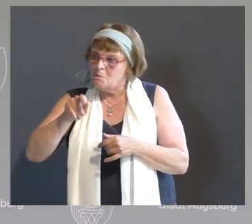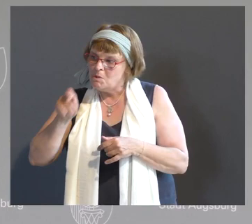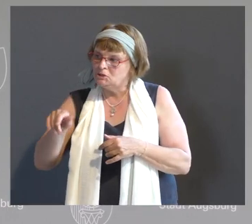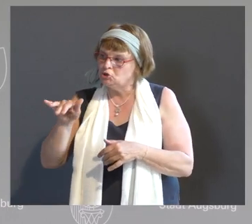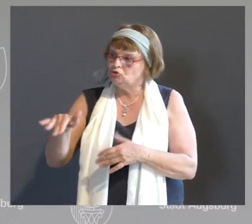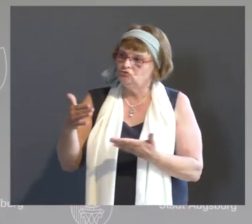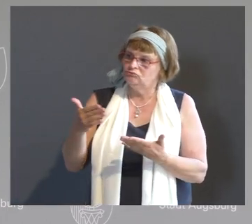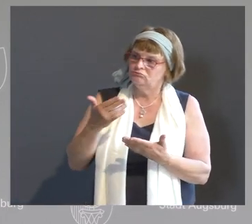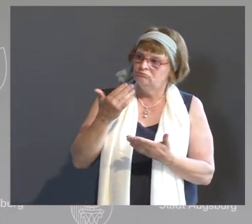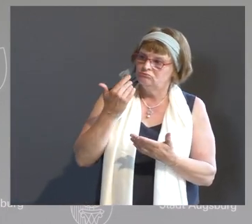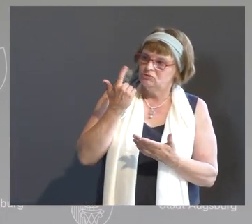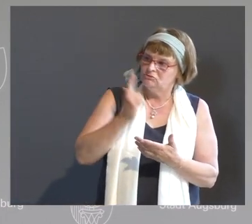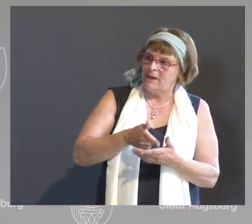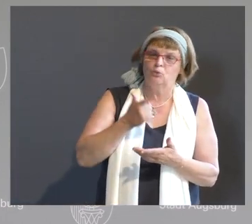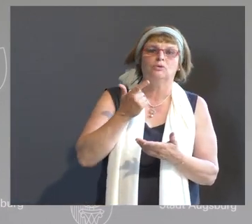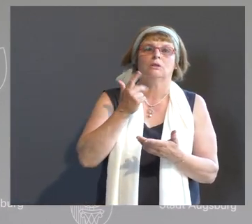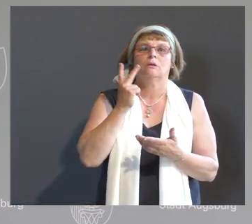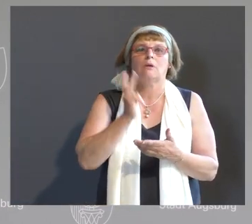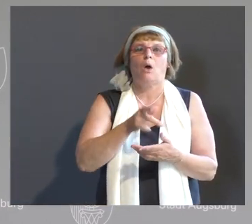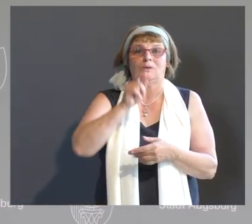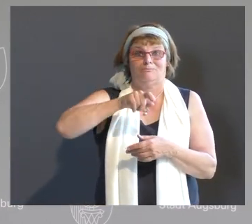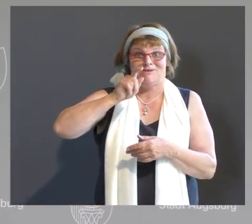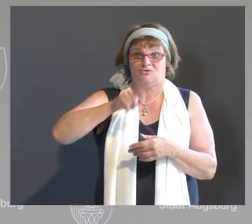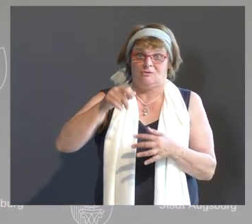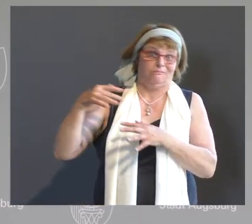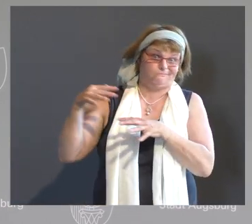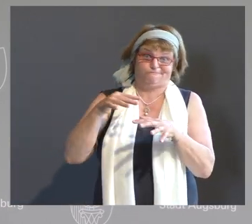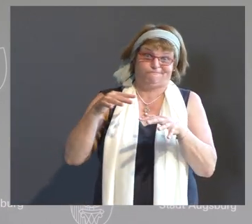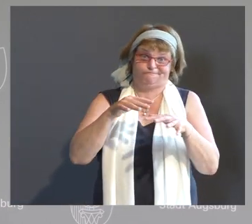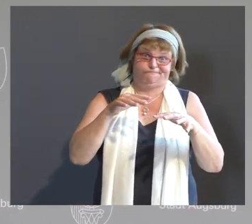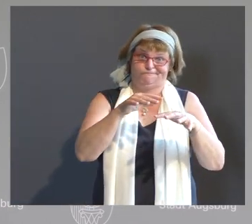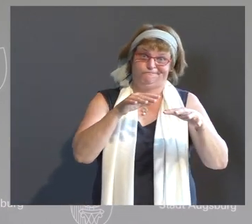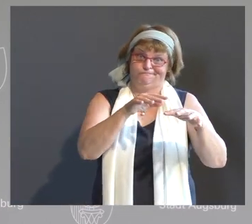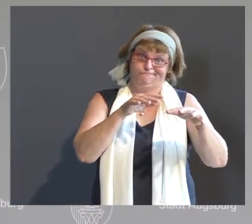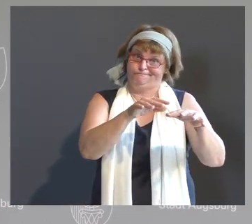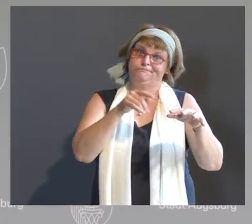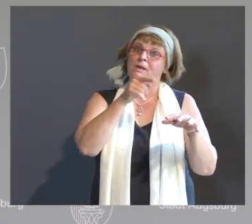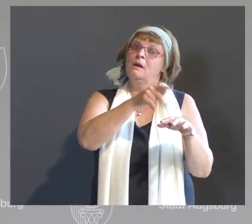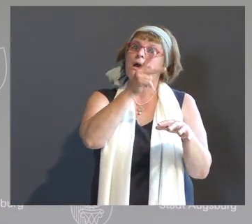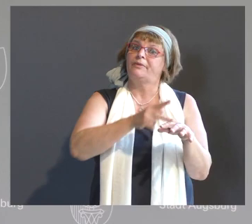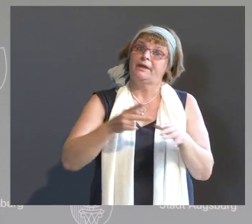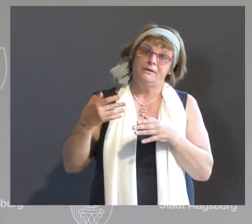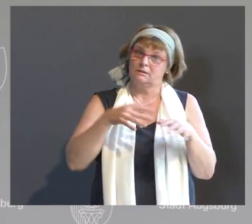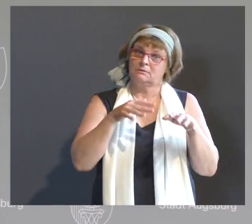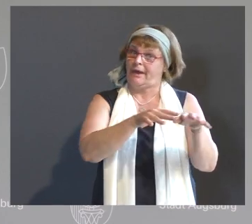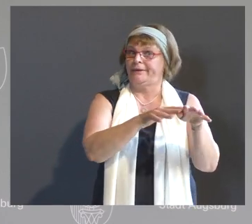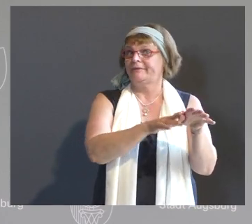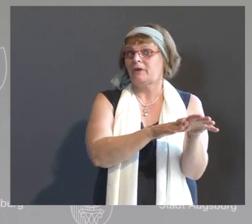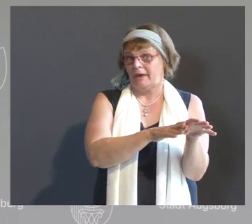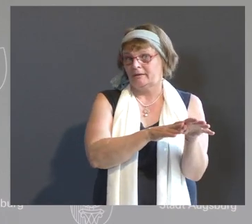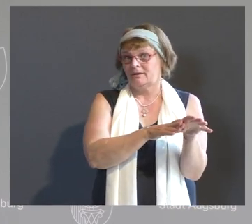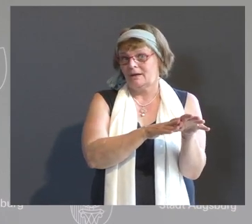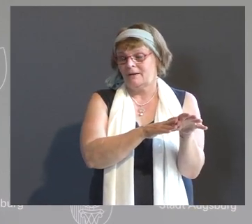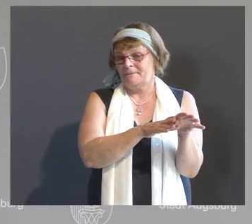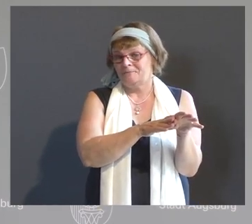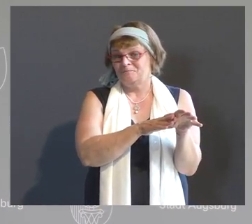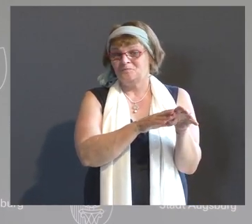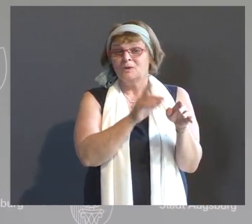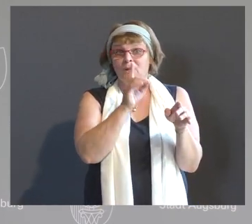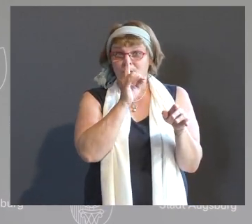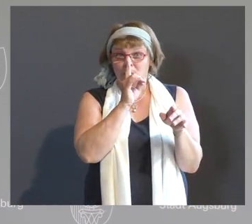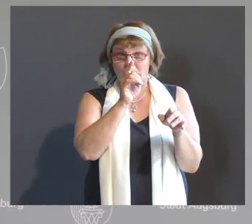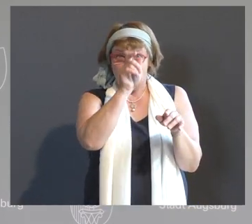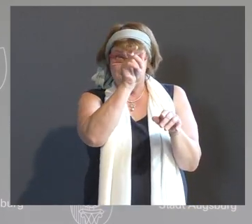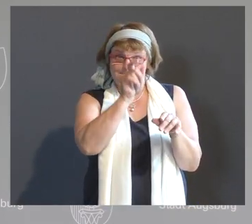waren 200 bis 300 Personen und das ist dann schon sehr immens. Diese Maßnahmen sind dann durchgeführt worden. Um allein die